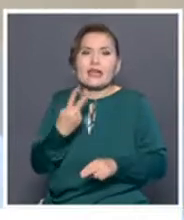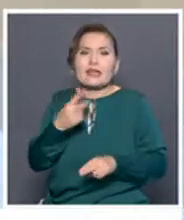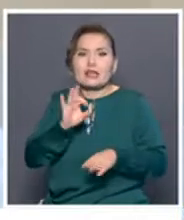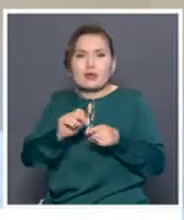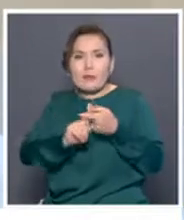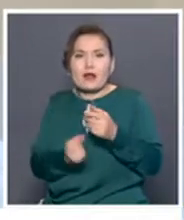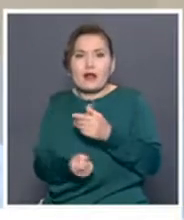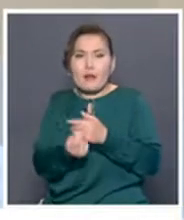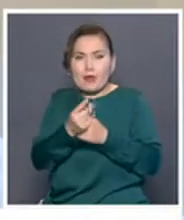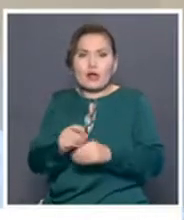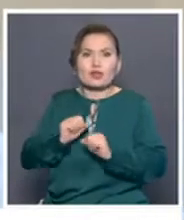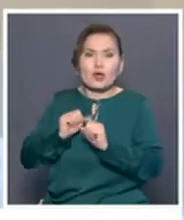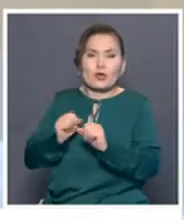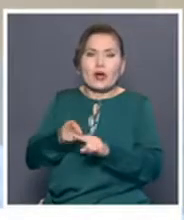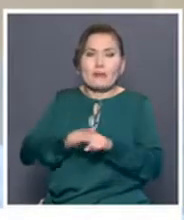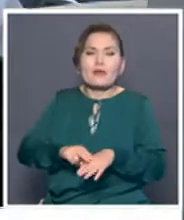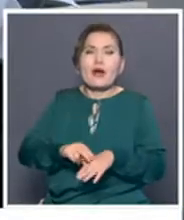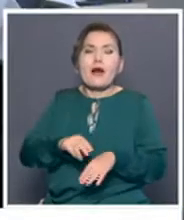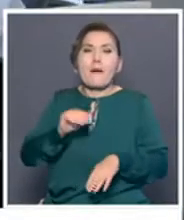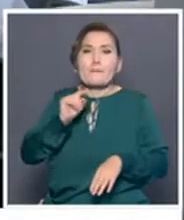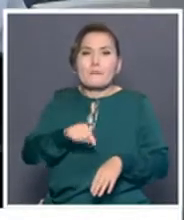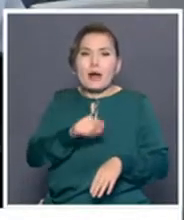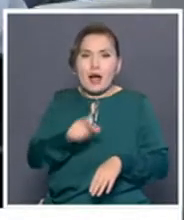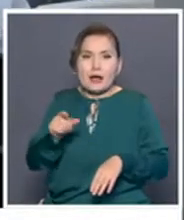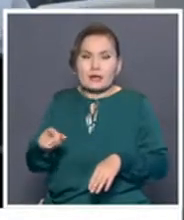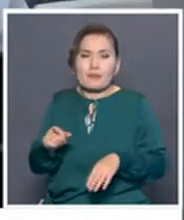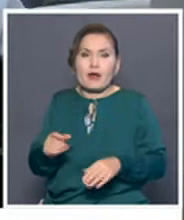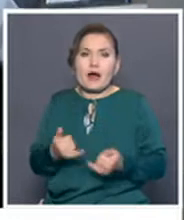үшін 1000-нан астам науқасқа арналған тағы бірнеше госпиталь